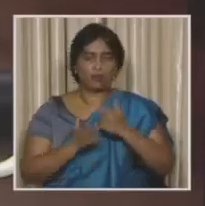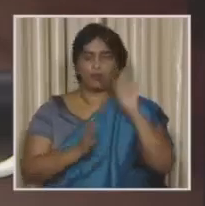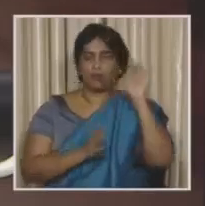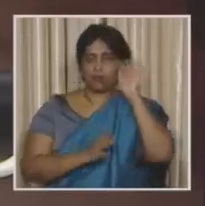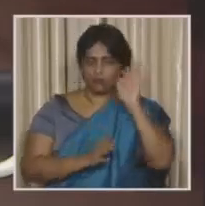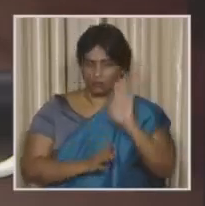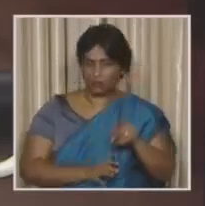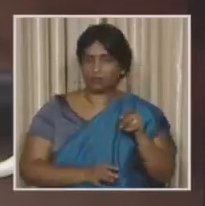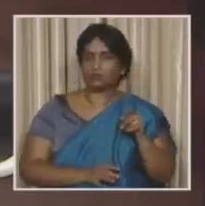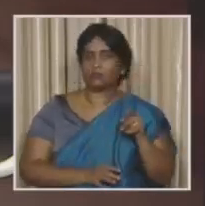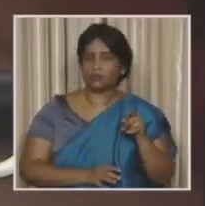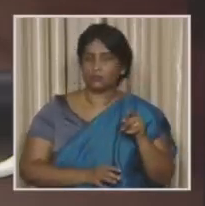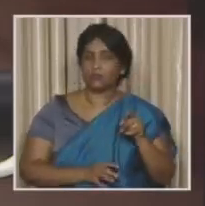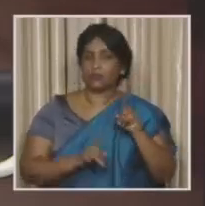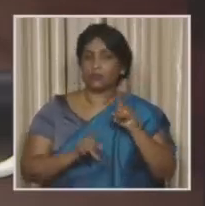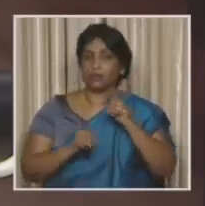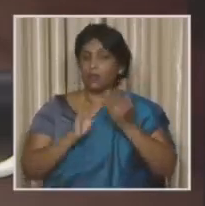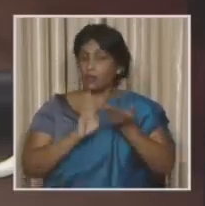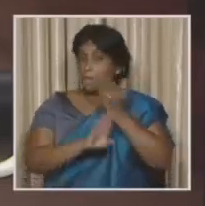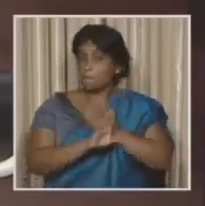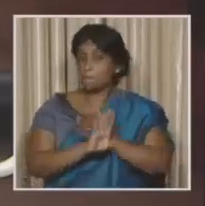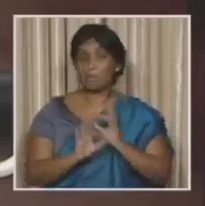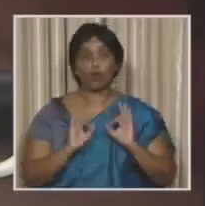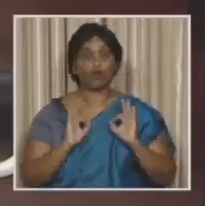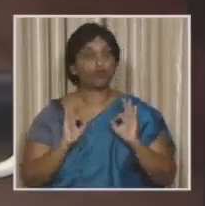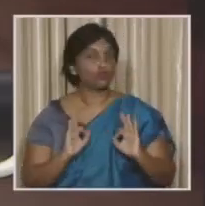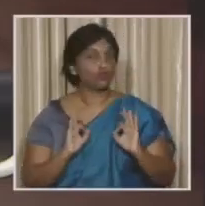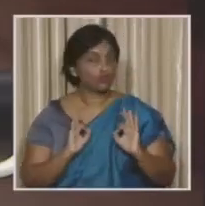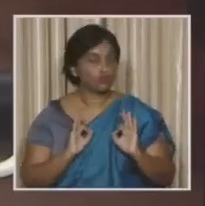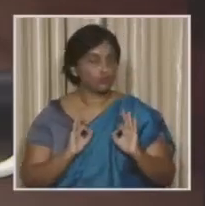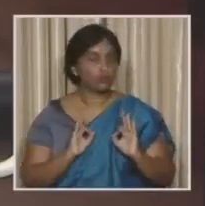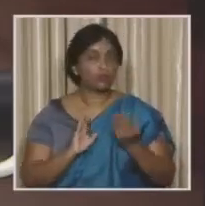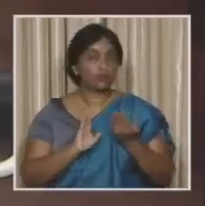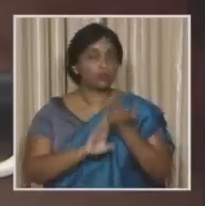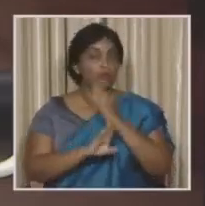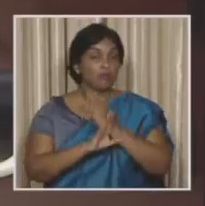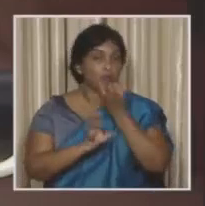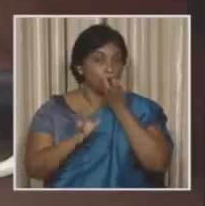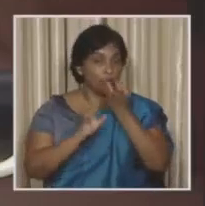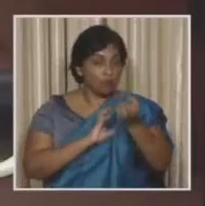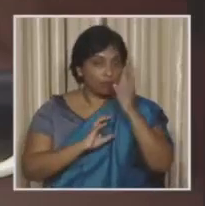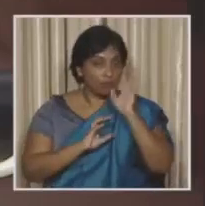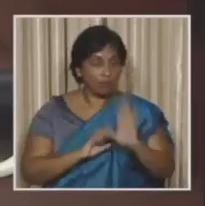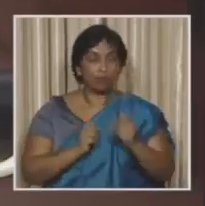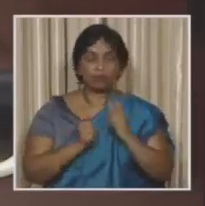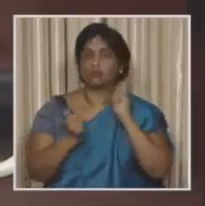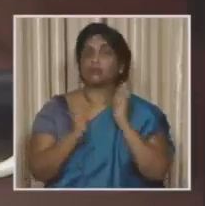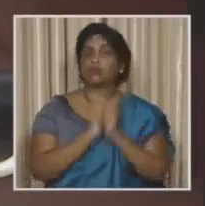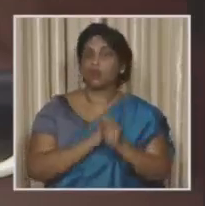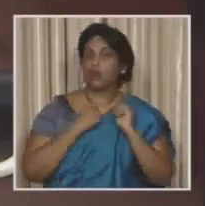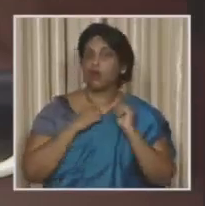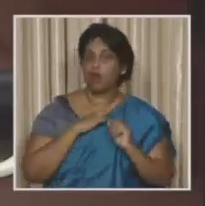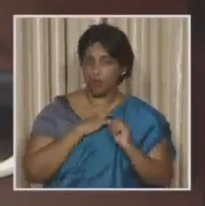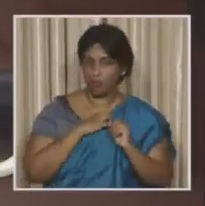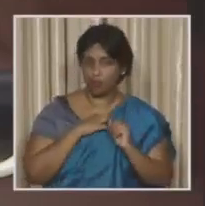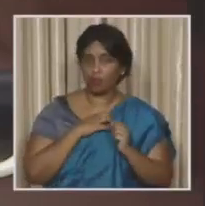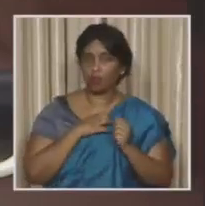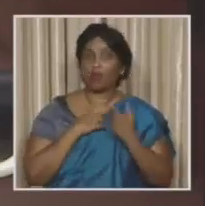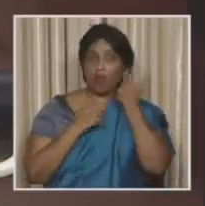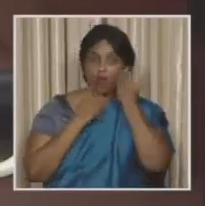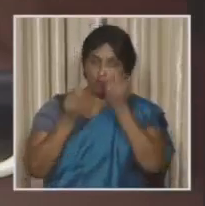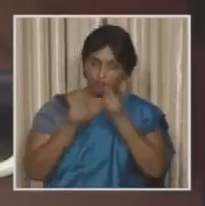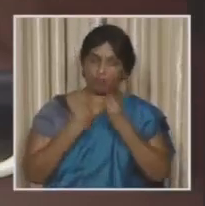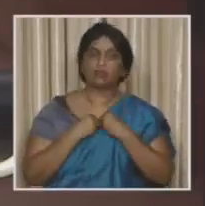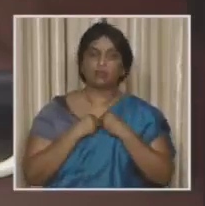තිබෙනවා. ඒතර පෙර සූදානම කලින් ප්‍රහාරයක් බවට පරිවර්තනය වුණේ කොහොමද? ඒක අපිට හොයලා